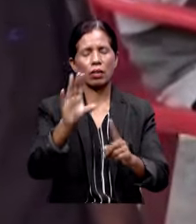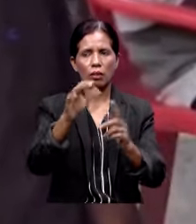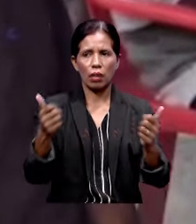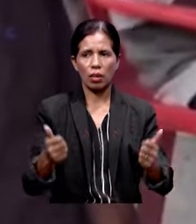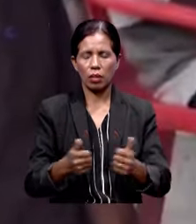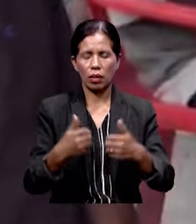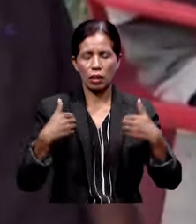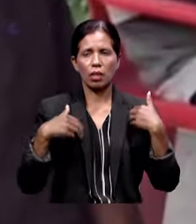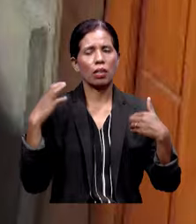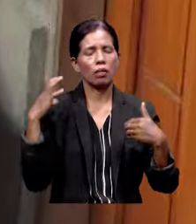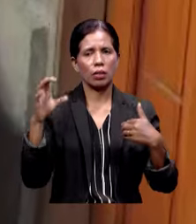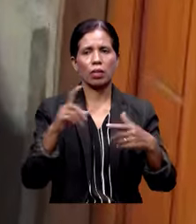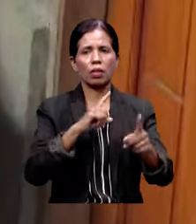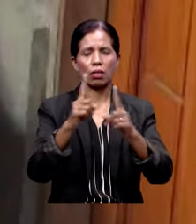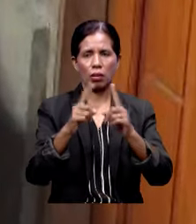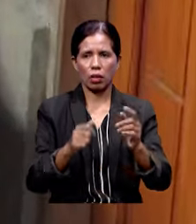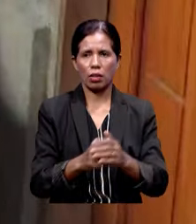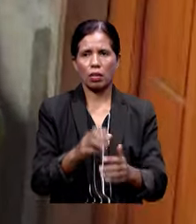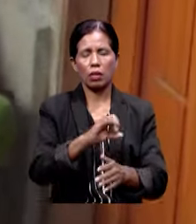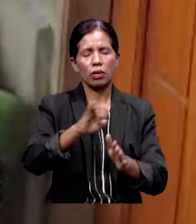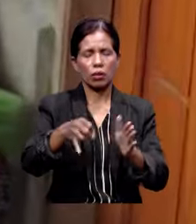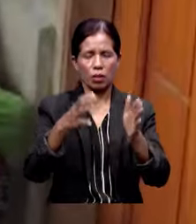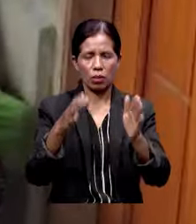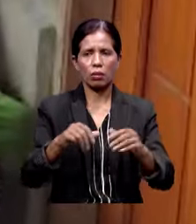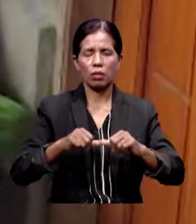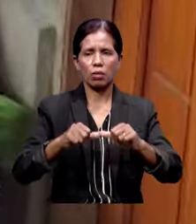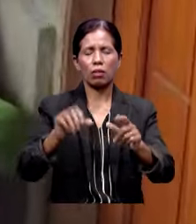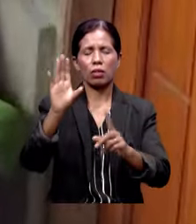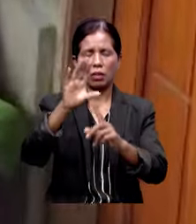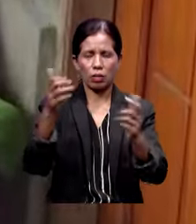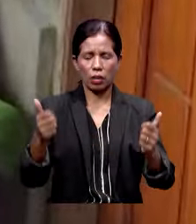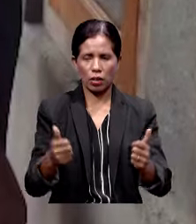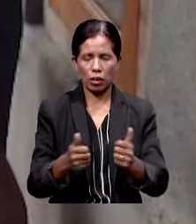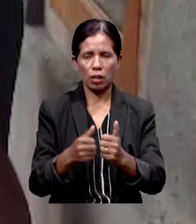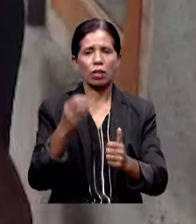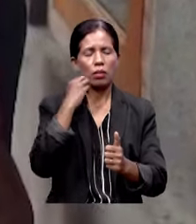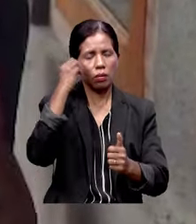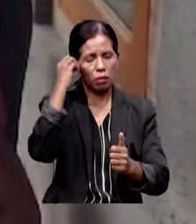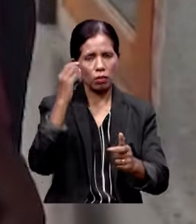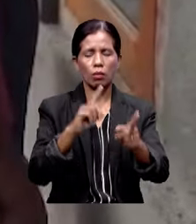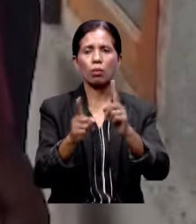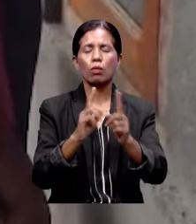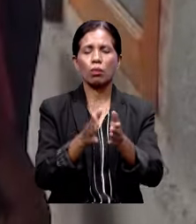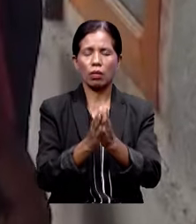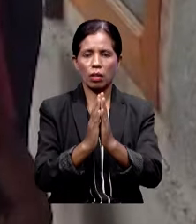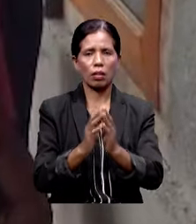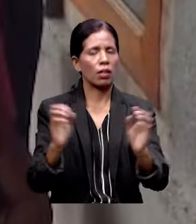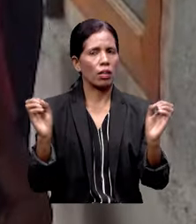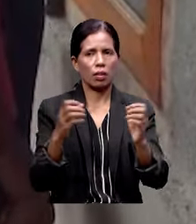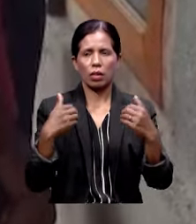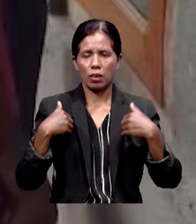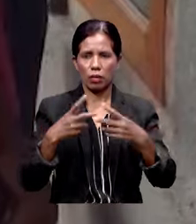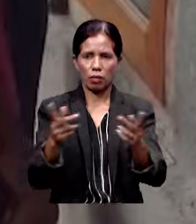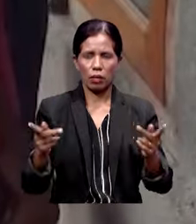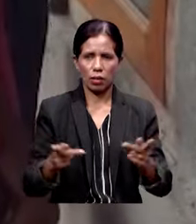makia kompetensia atu hatan. Ha fo ini dane jornalista mos continua ba se fi aldea ne residencia atu confirma asunto ne me bela ia fatin.